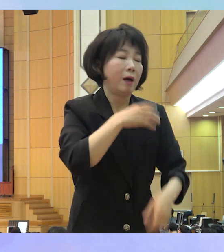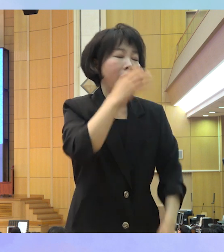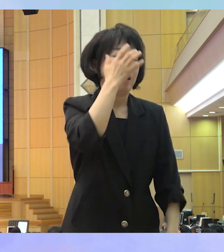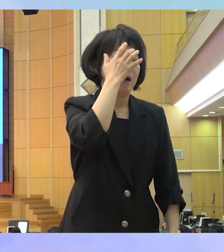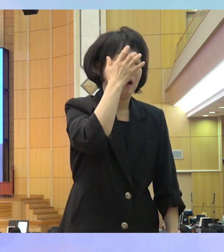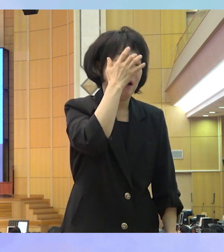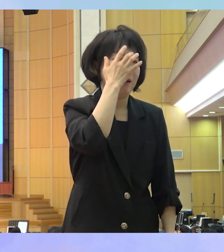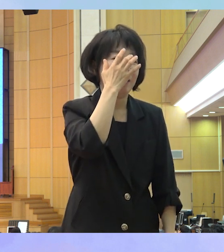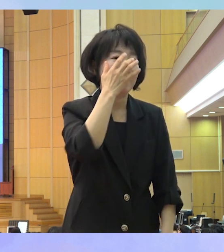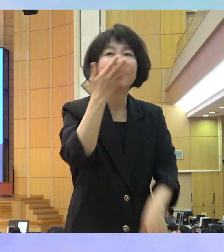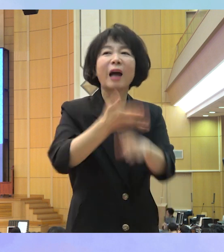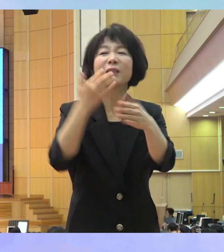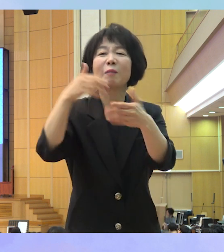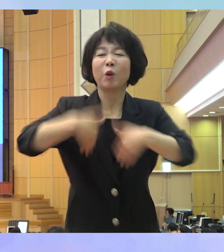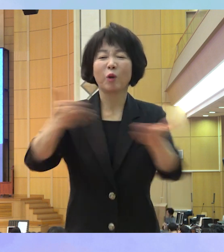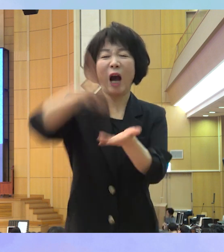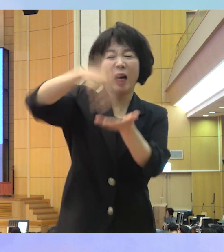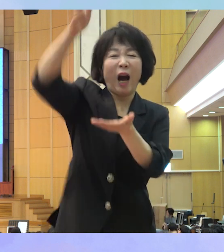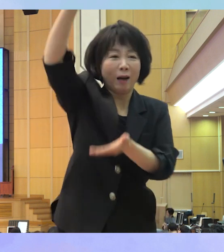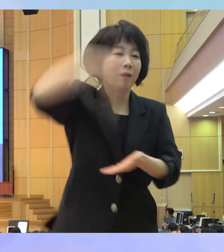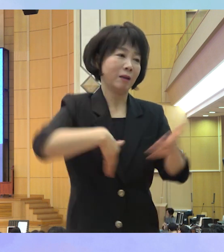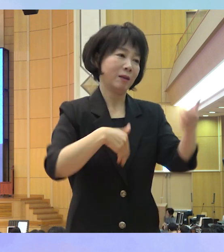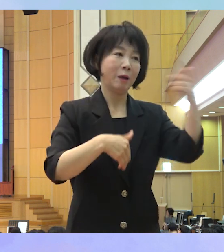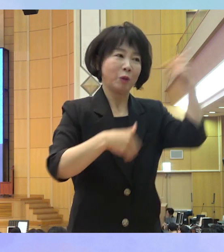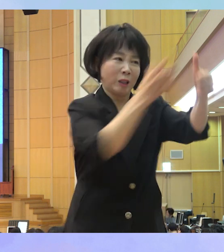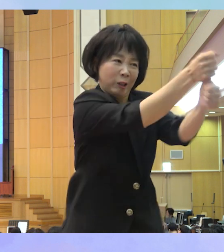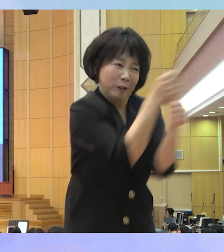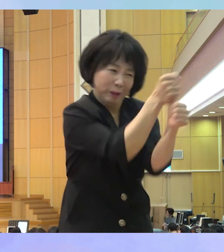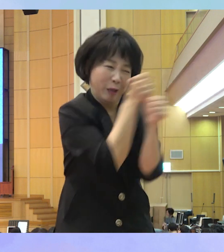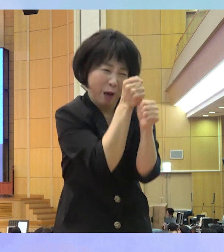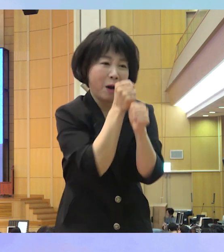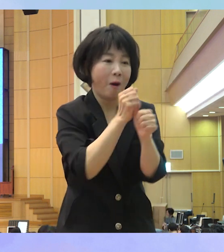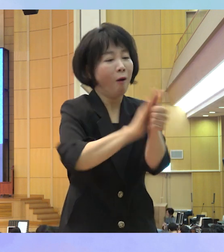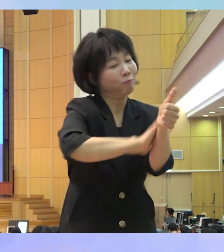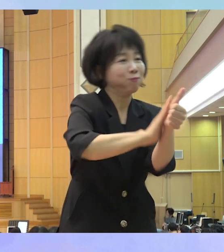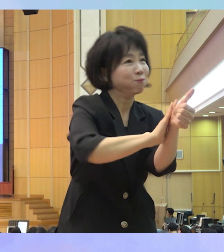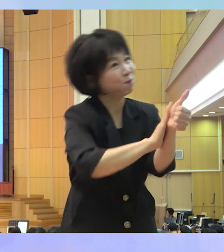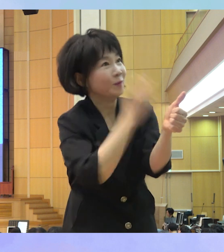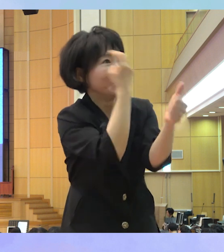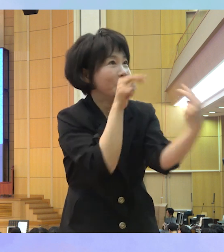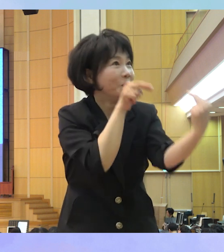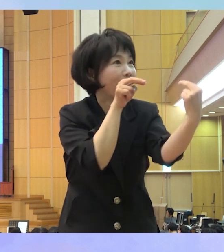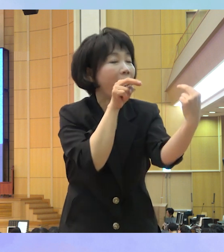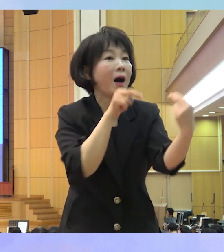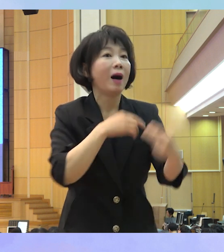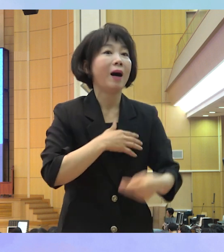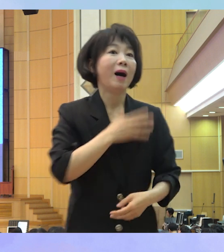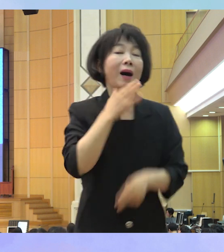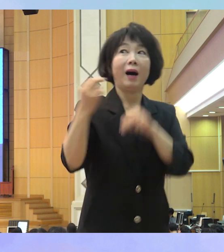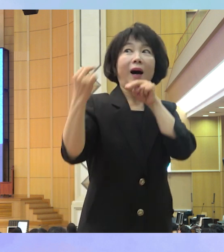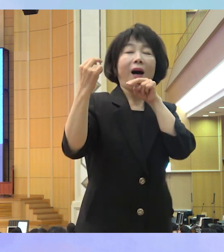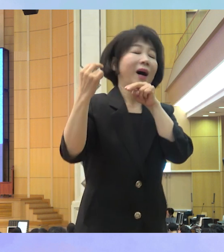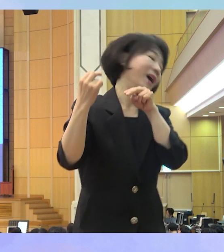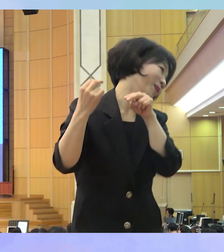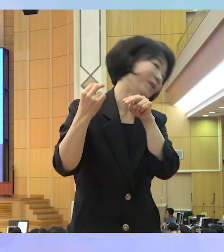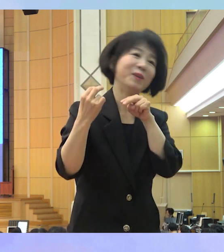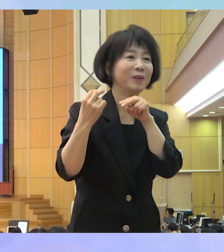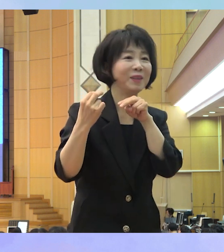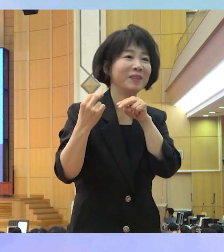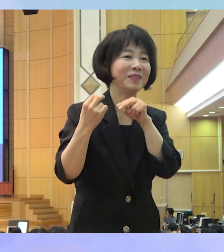다른 사람들은 다 가면 그냥 가라 그러고, 저만 손 만져주고 그냥 얼굴 자꾸 쳐다봐주고 그런단 말이에요. 무슨